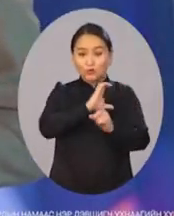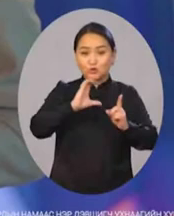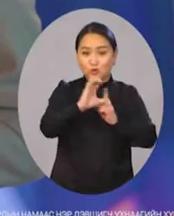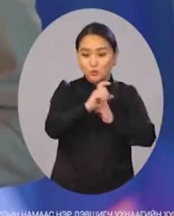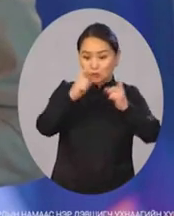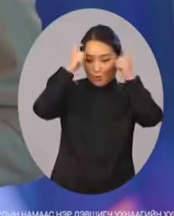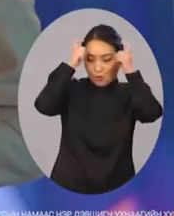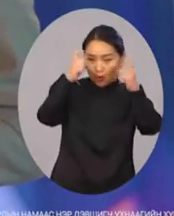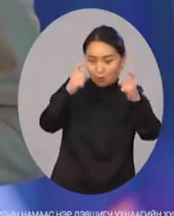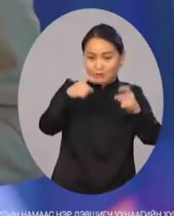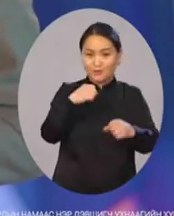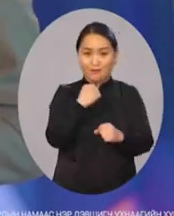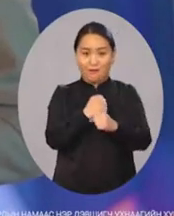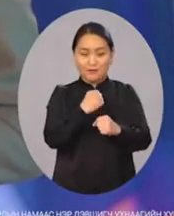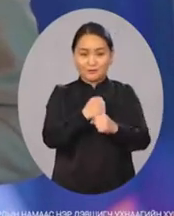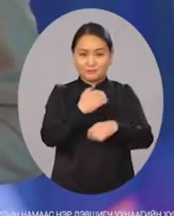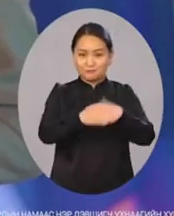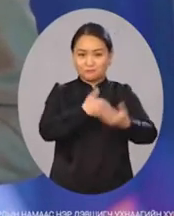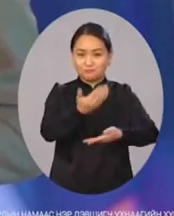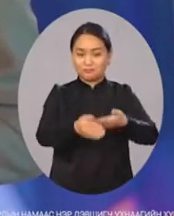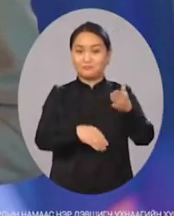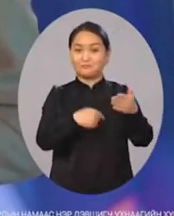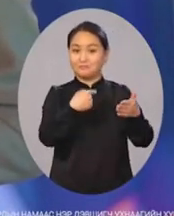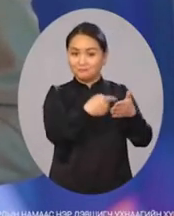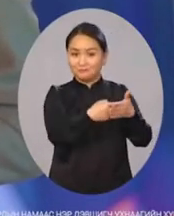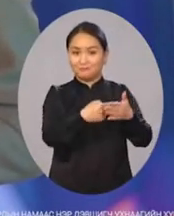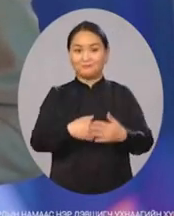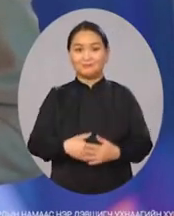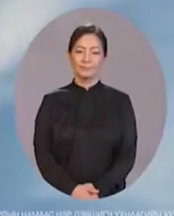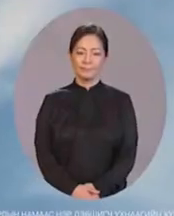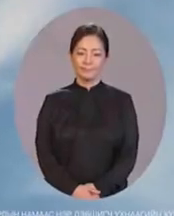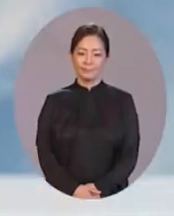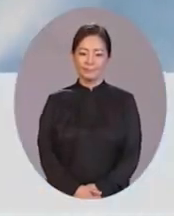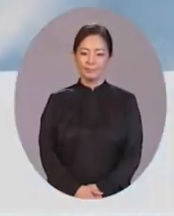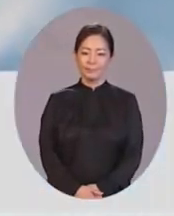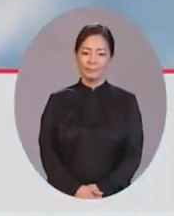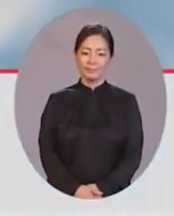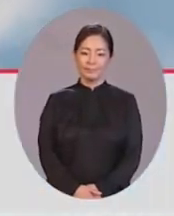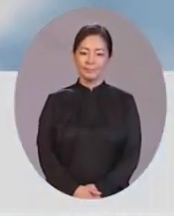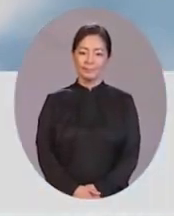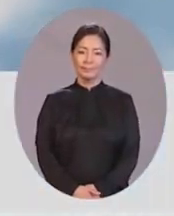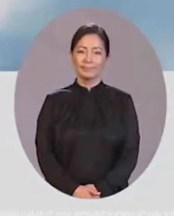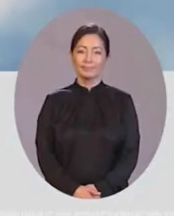хөтөлбөрт соёлыг хүмүүнлэгийн дипломат ажиллагааг эрчимжүүлнэ гэж тасгажээ.